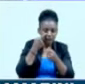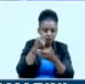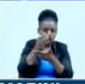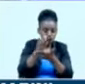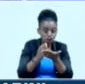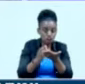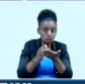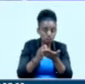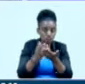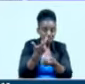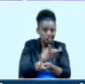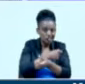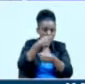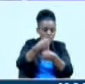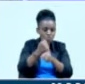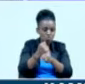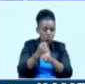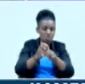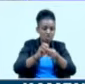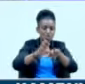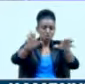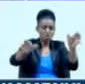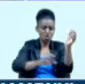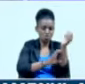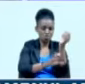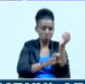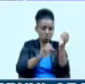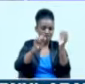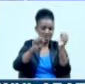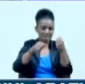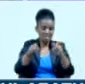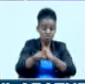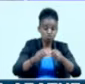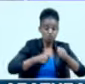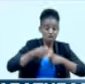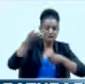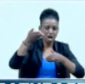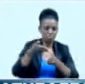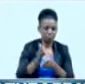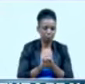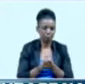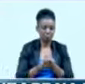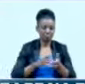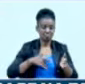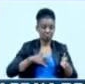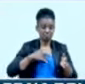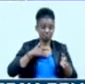nkingo zigiye gukorwa zigakwirakwizwa mu bihugu twavuze harimo mu Rwanda twumva